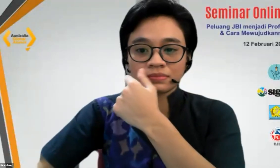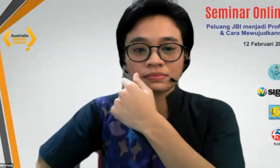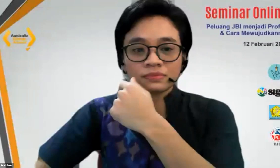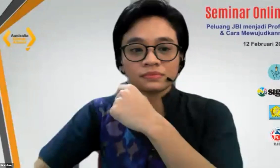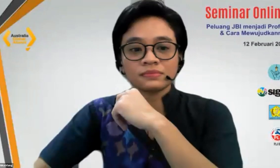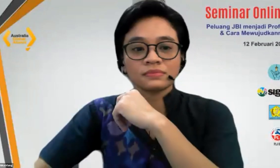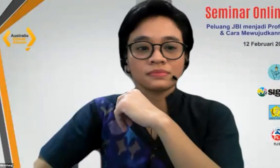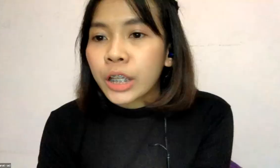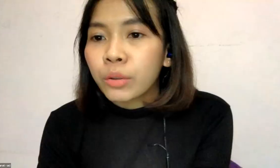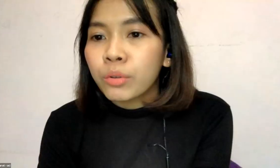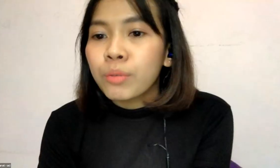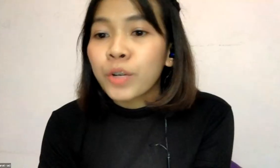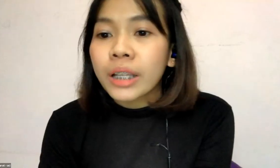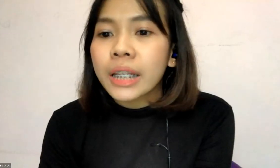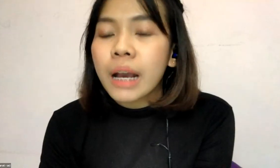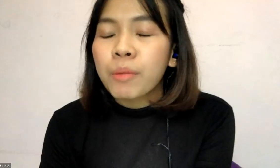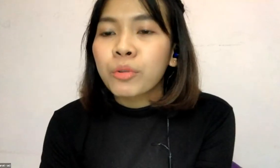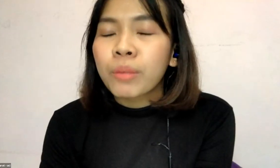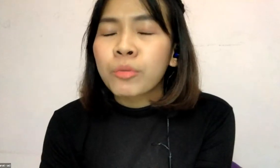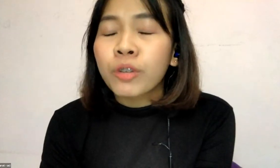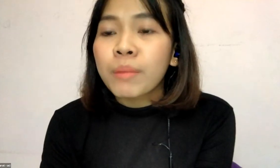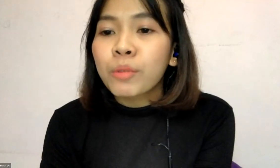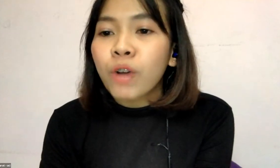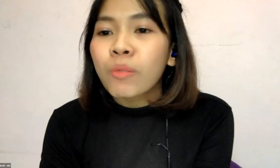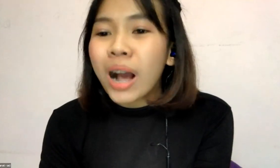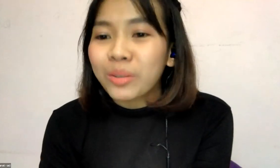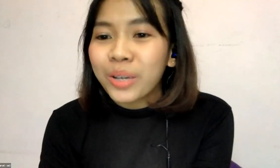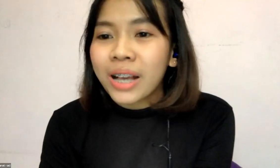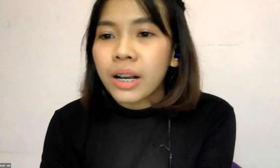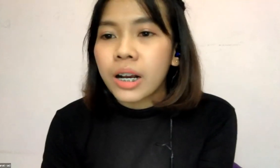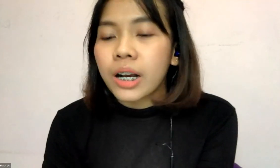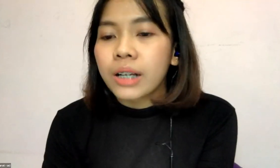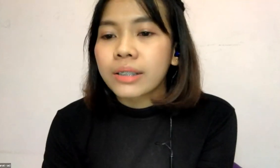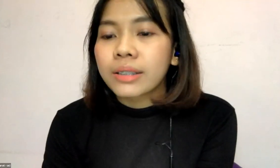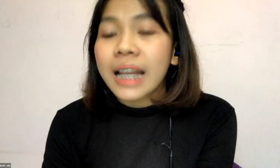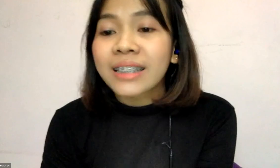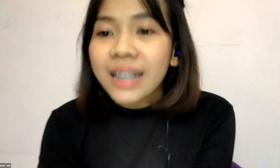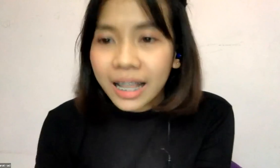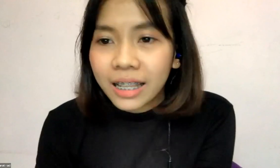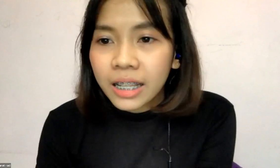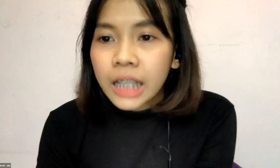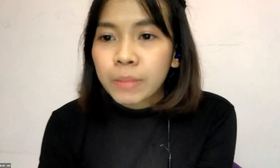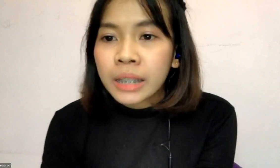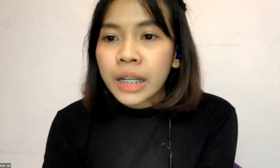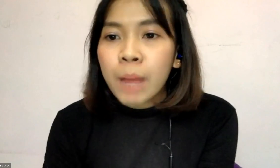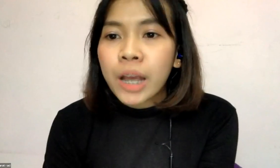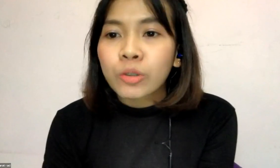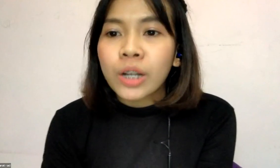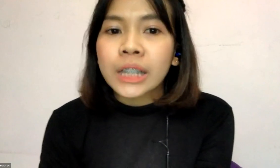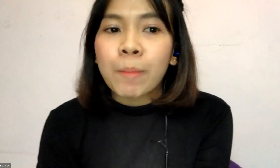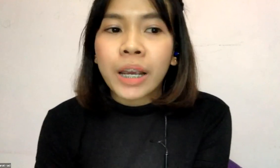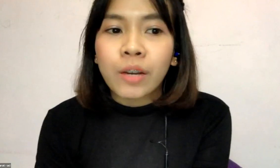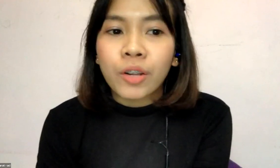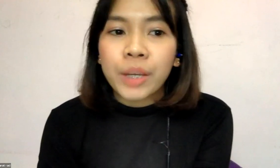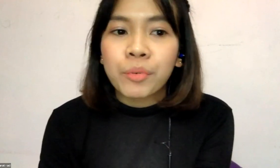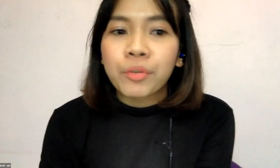juru bahasa er itu mungkin tidak memungkin membutuhkan waktu yang tidak singkat seperti tadi apa yang